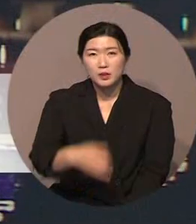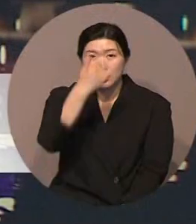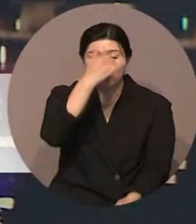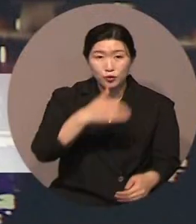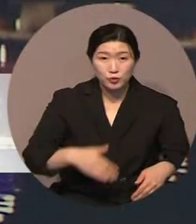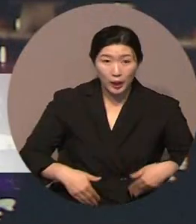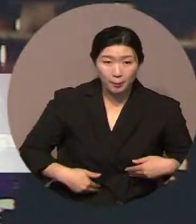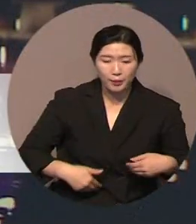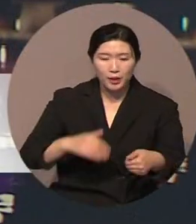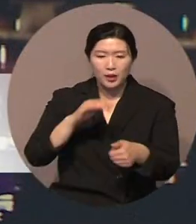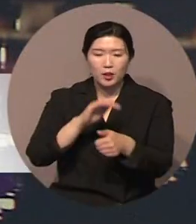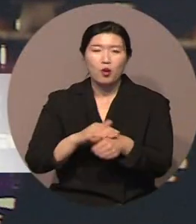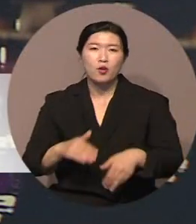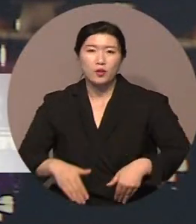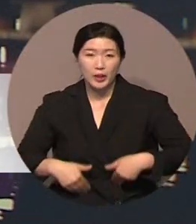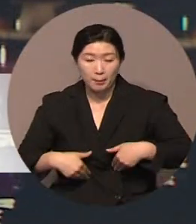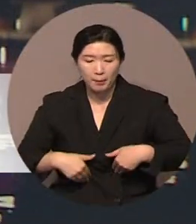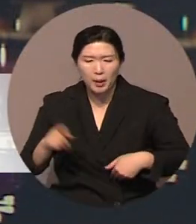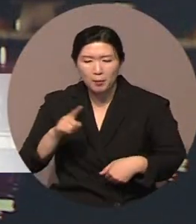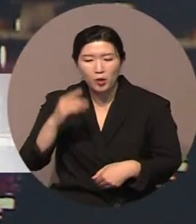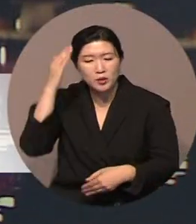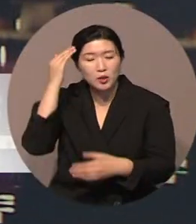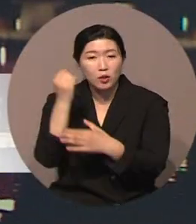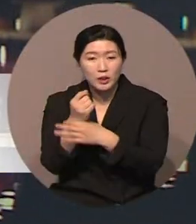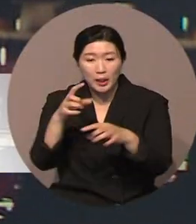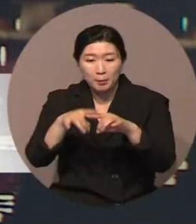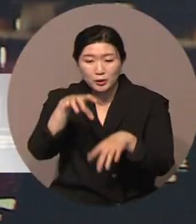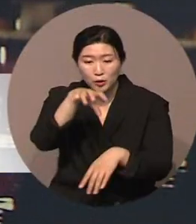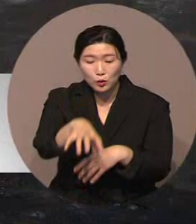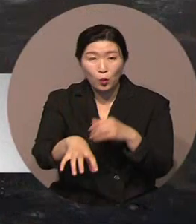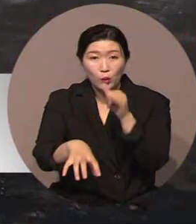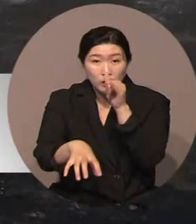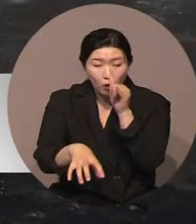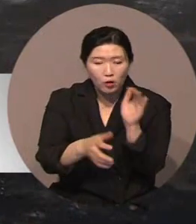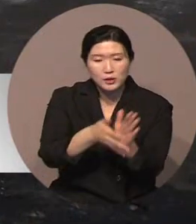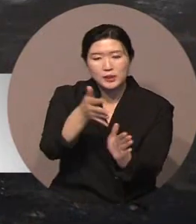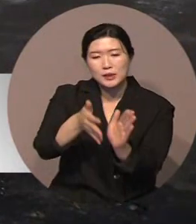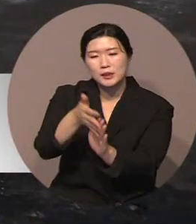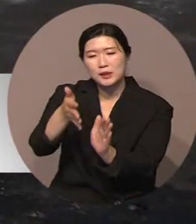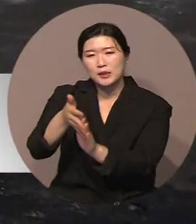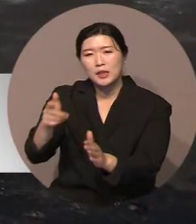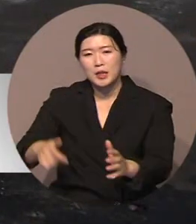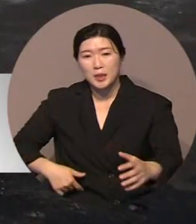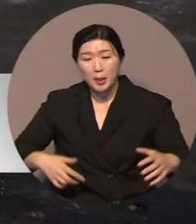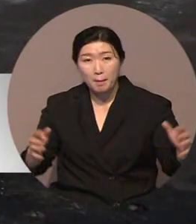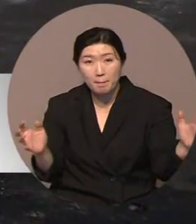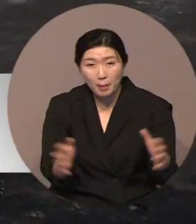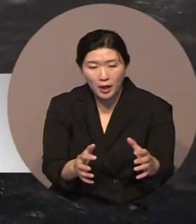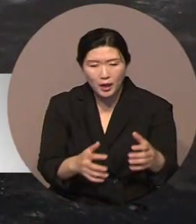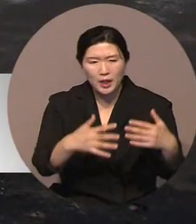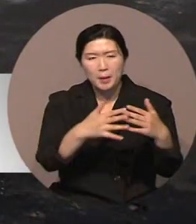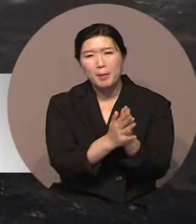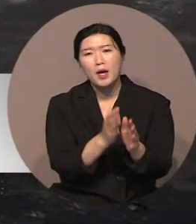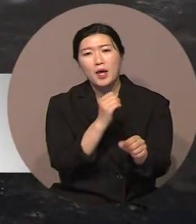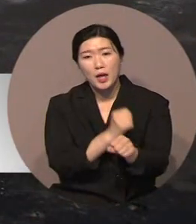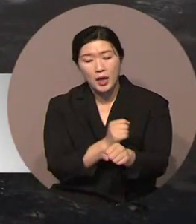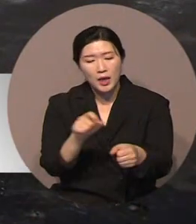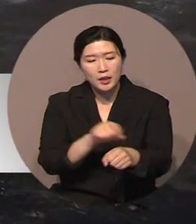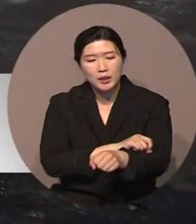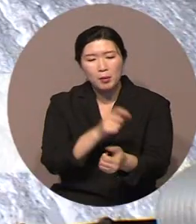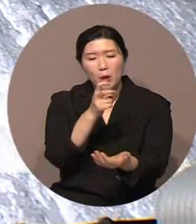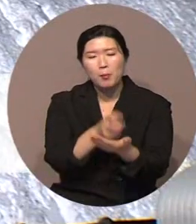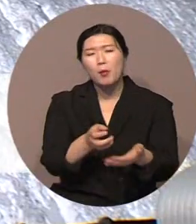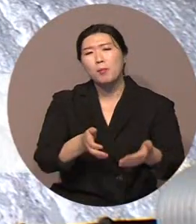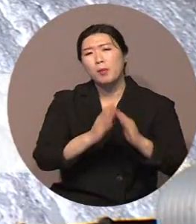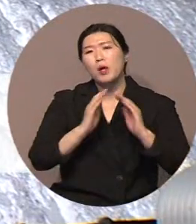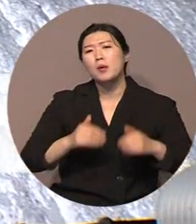충남과 경남 등 석탄 화력발전소가 있는 5개 시도와 지역 정치권이 석탑화력발전소 폐지지역 지원특별법